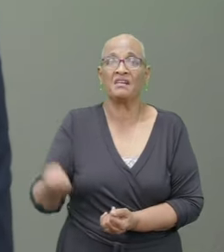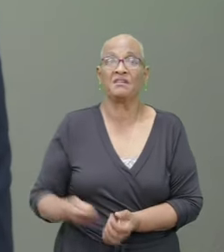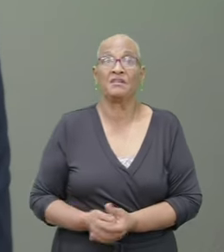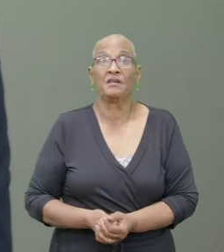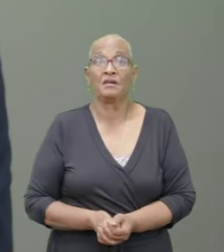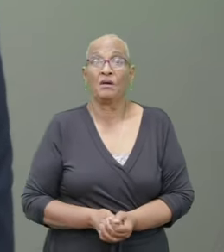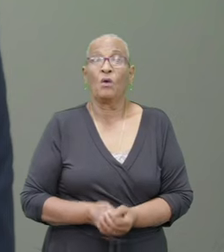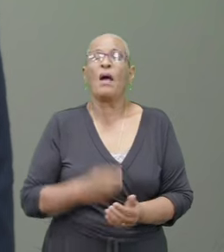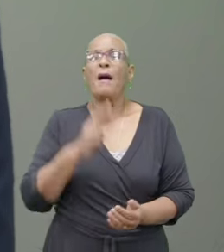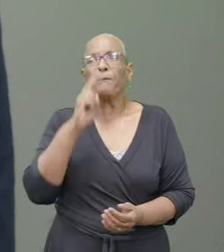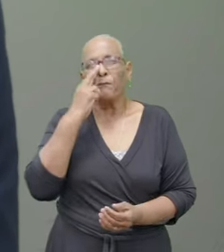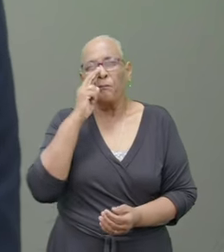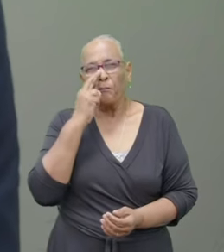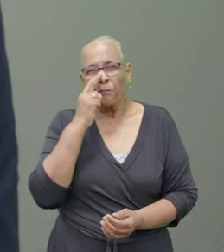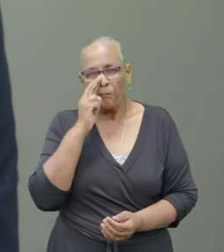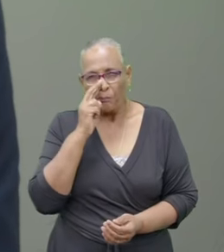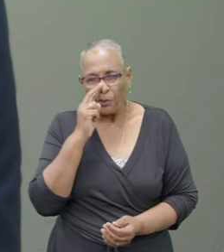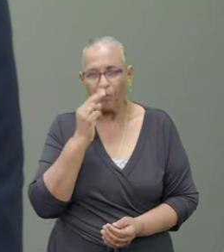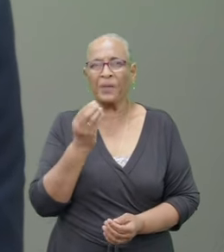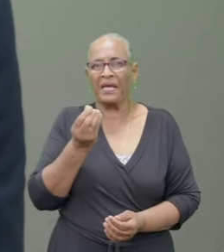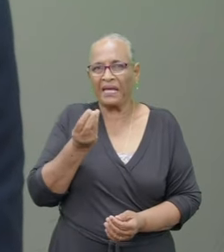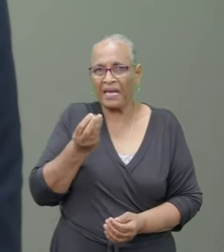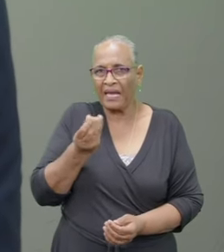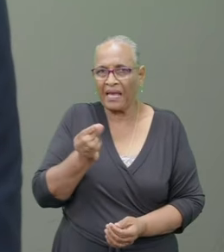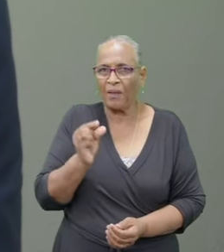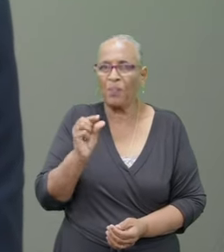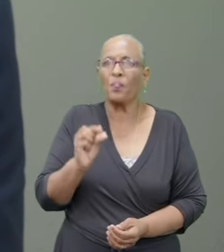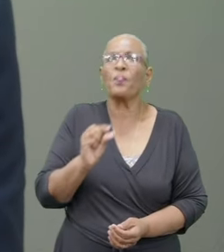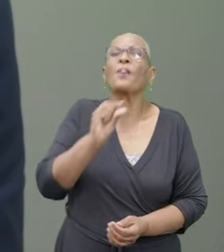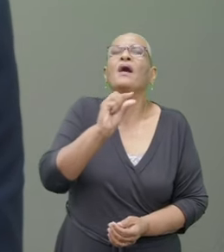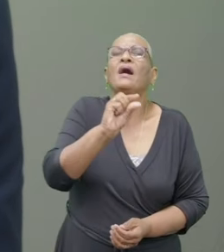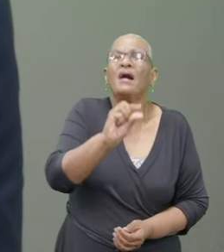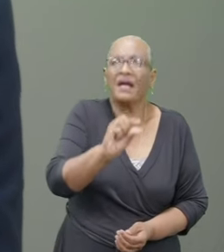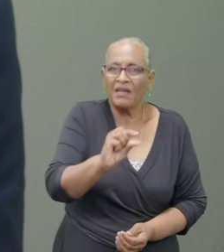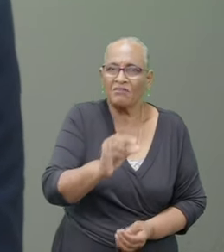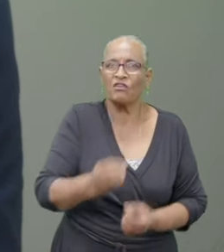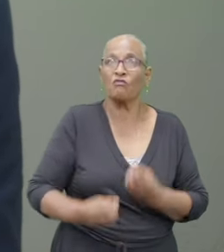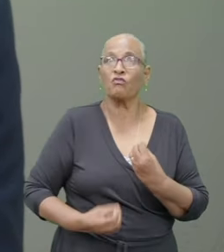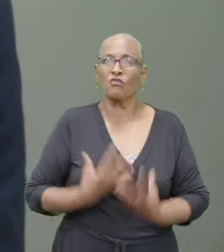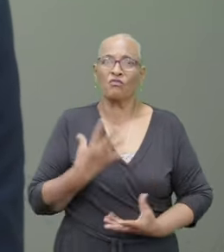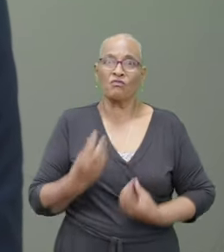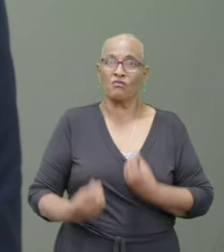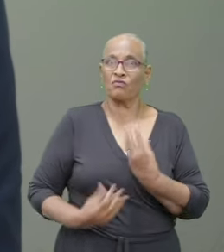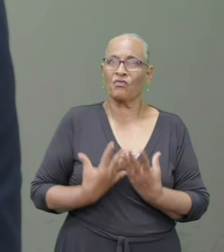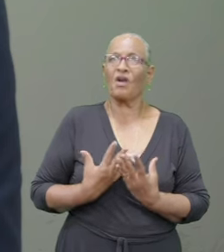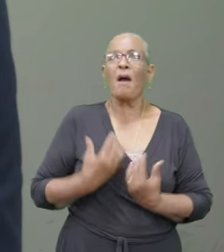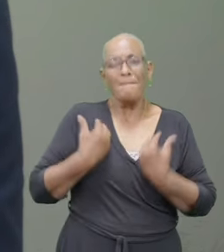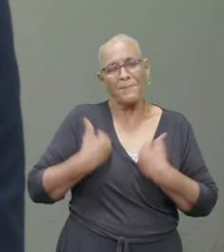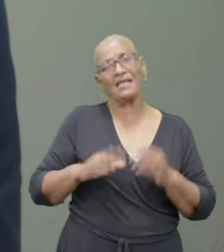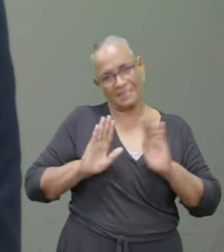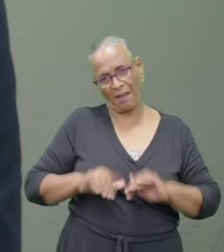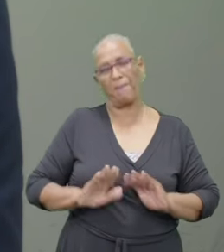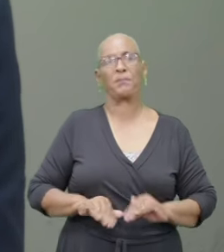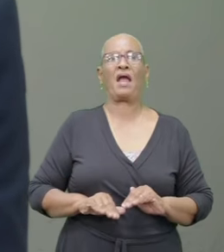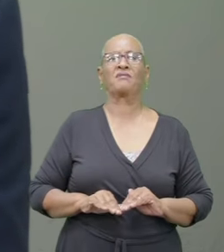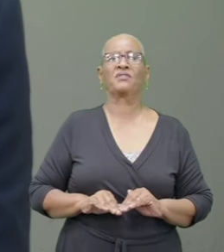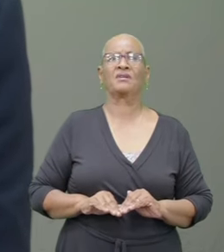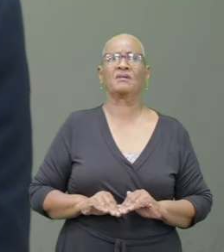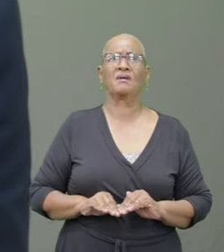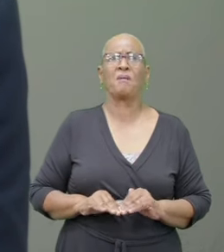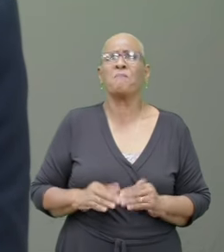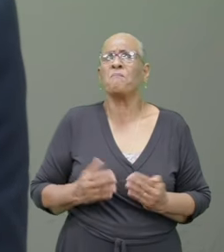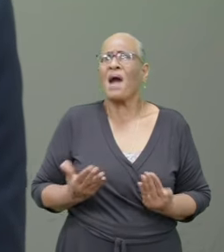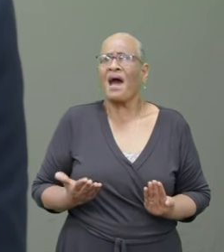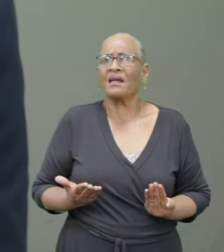incentive de motivatie te vergroten en daarmee de trek te beïnvloeden. Echter leek het alsof